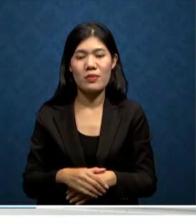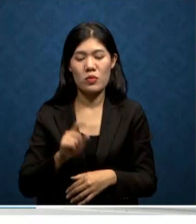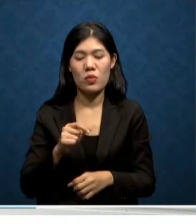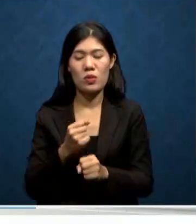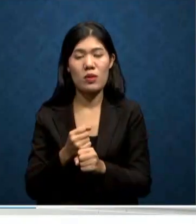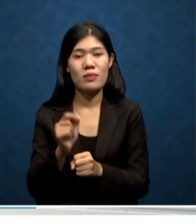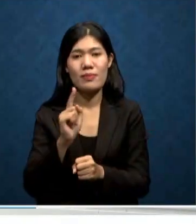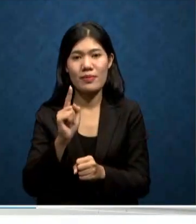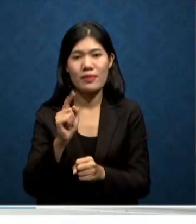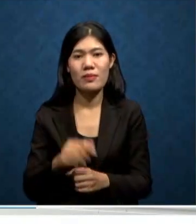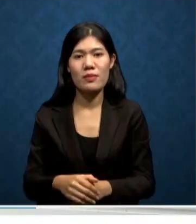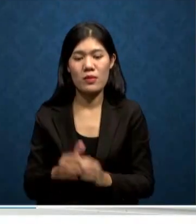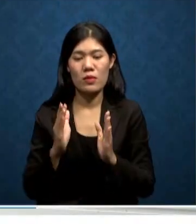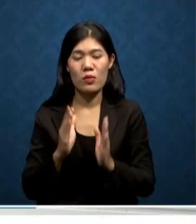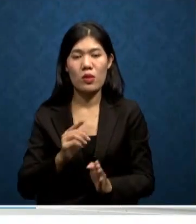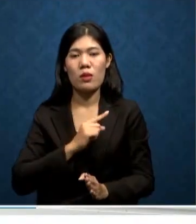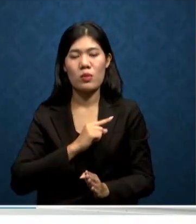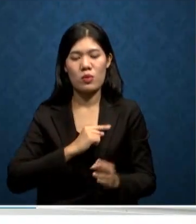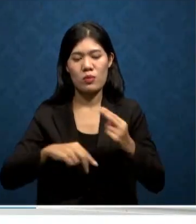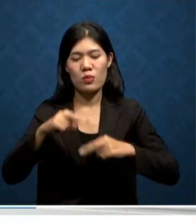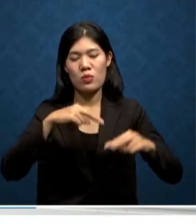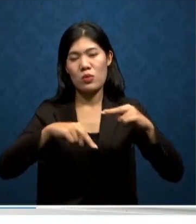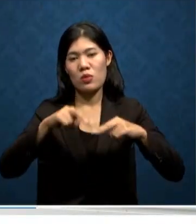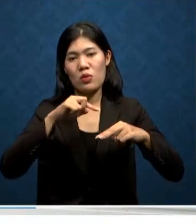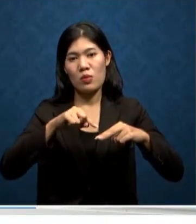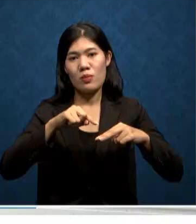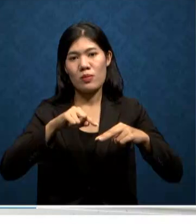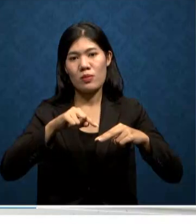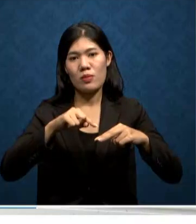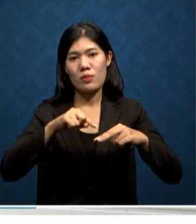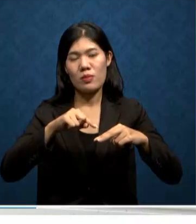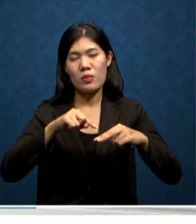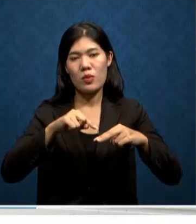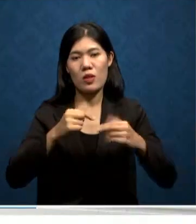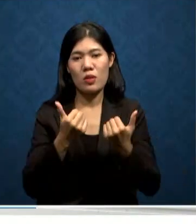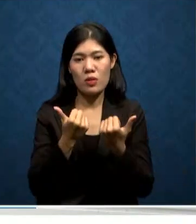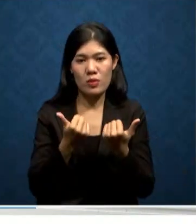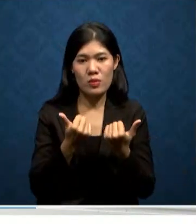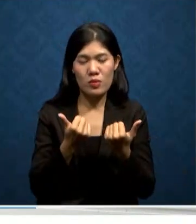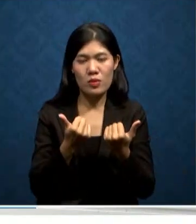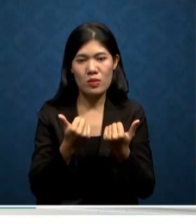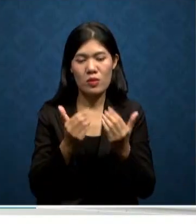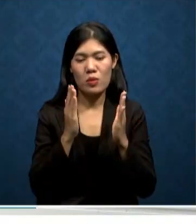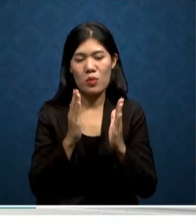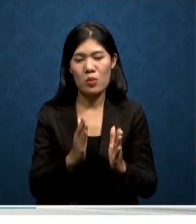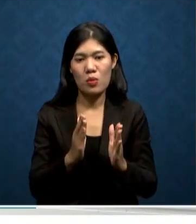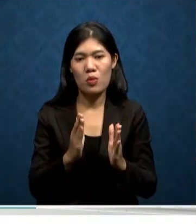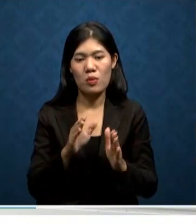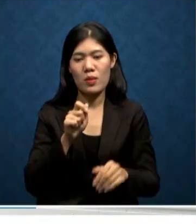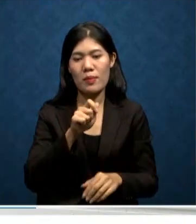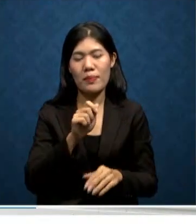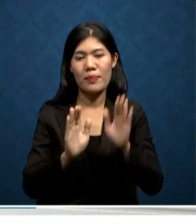การให้เจ้าหน้าที่ตรวจสอบมีการกำชับให้เจ้าหน้าที่ตรวจสอบฐานะผู้ชนะการประมูลก็ดีนะครับ